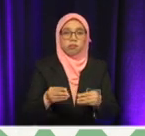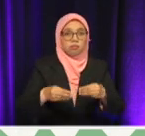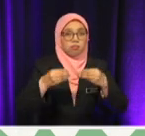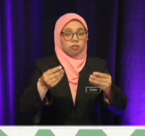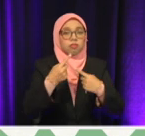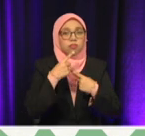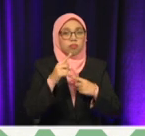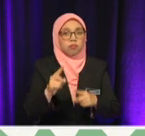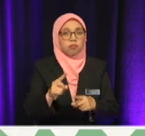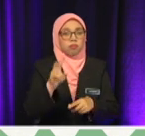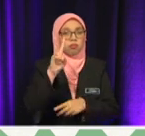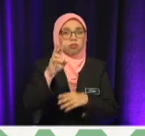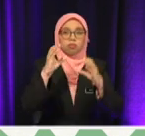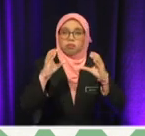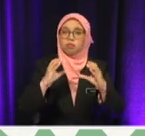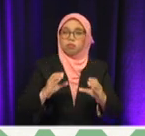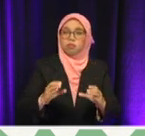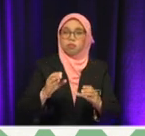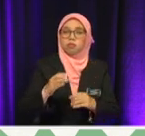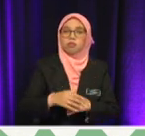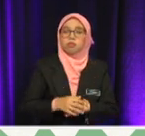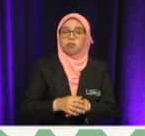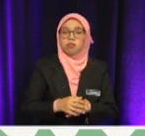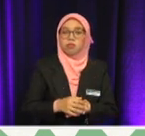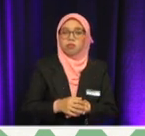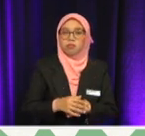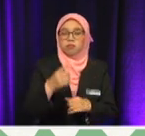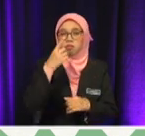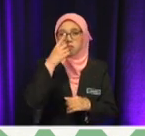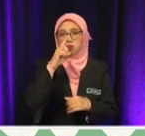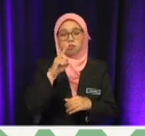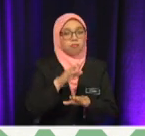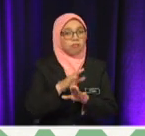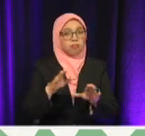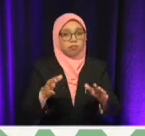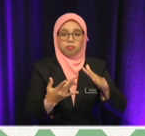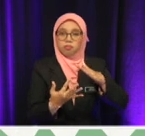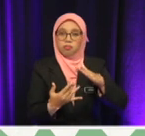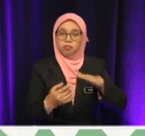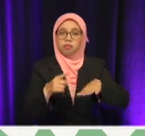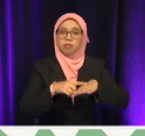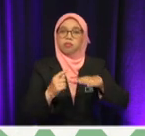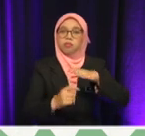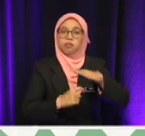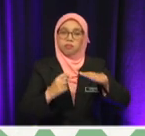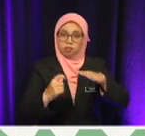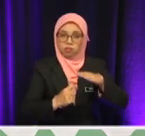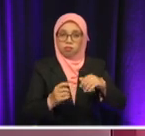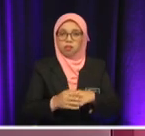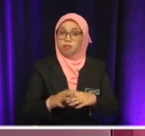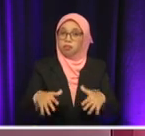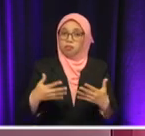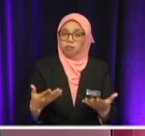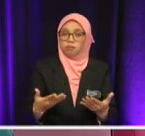prosedur pencegahan kebakaran di taska. Okey, murid-murid, malang tidak berbau tetapi kita perlu sediakan payung sebelum